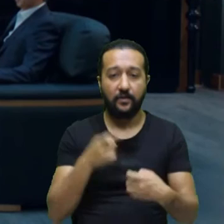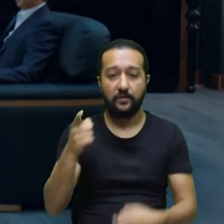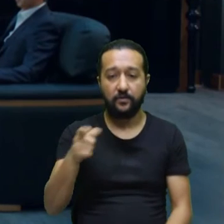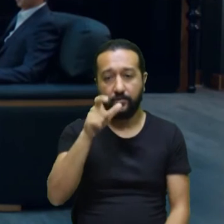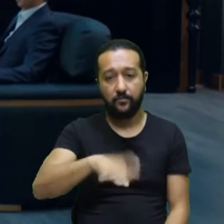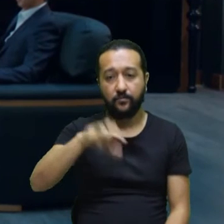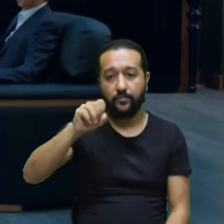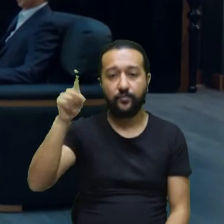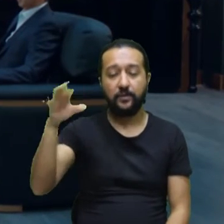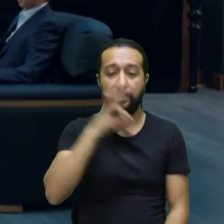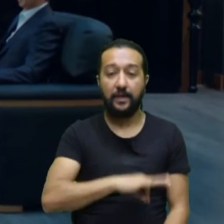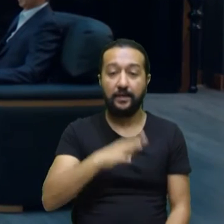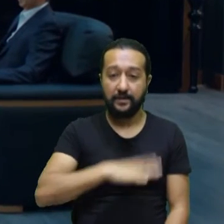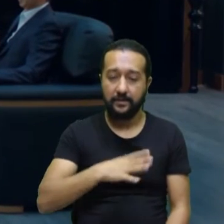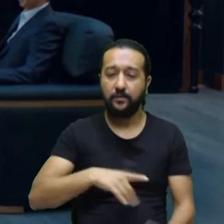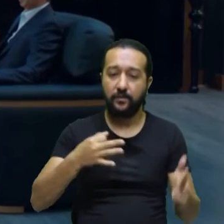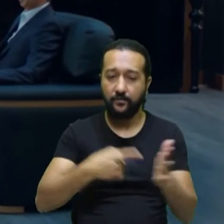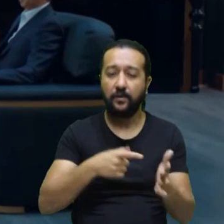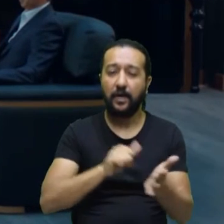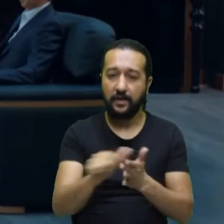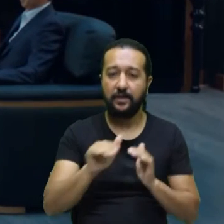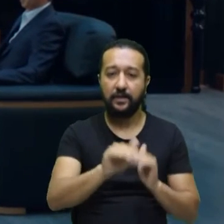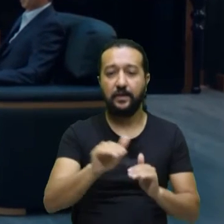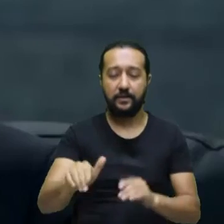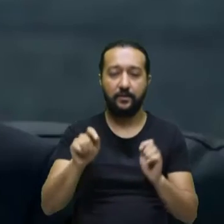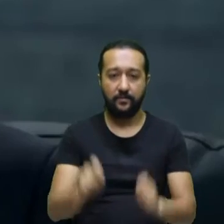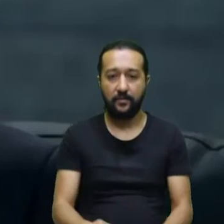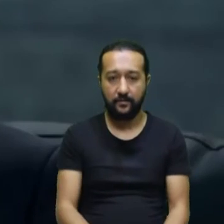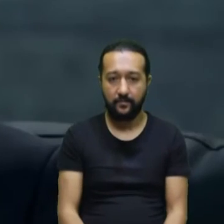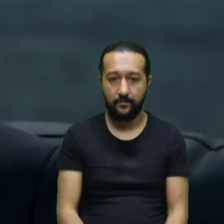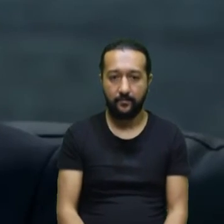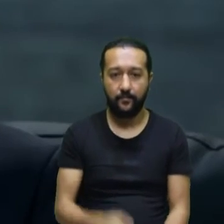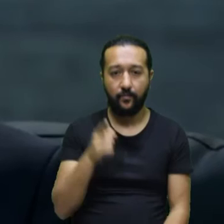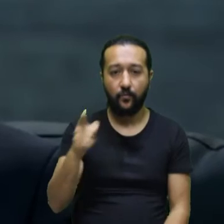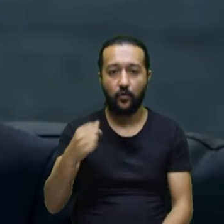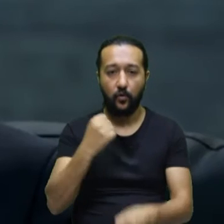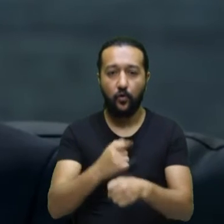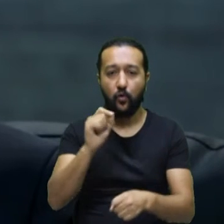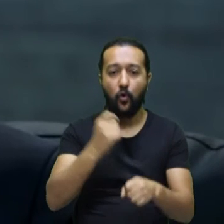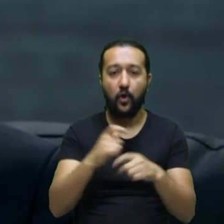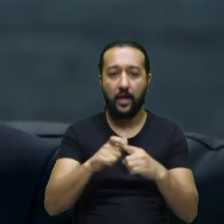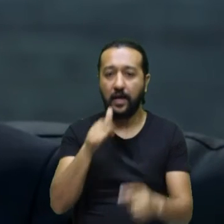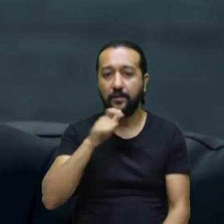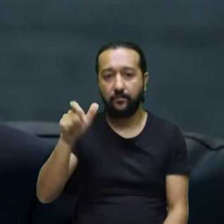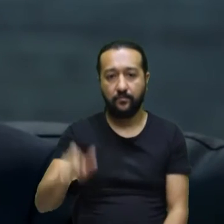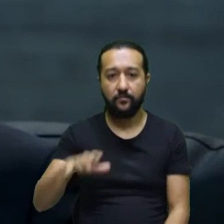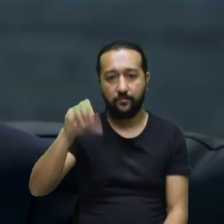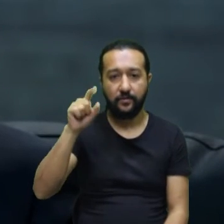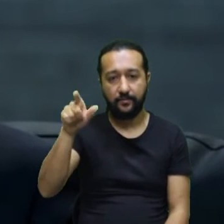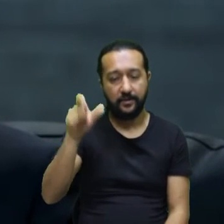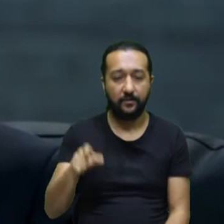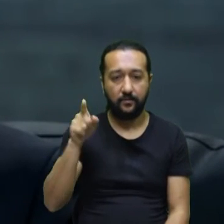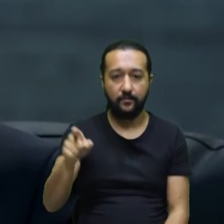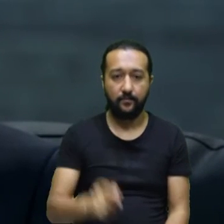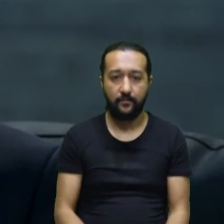Savaş lordları emellerine ulaşmak için her alanda yatırım yaparlar. Şu gölge diye kodlanan adam da savaş lordlarından